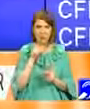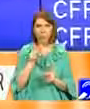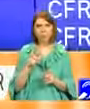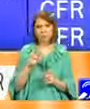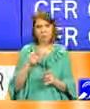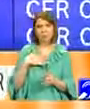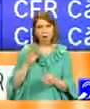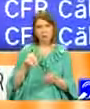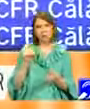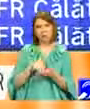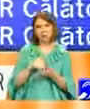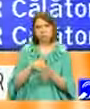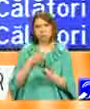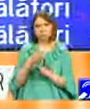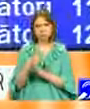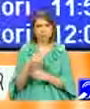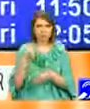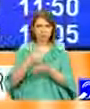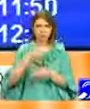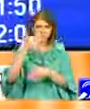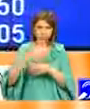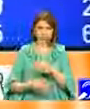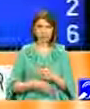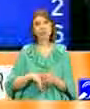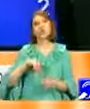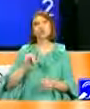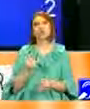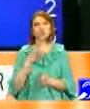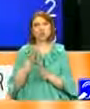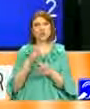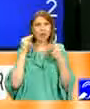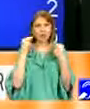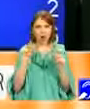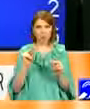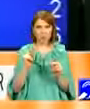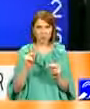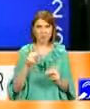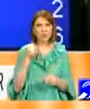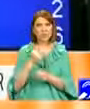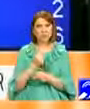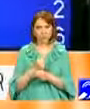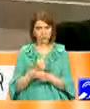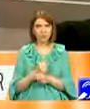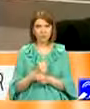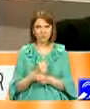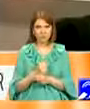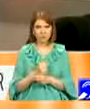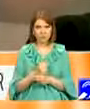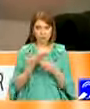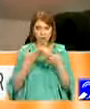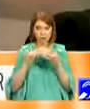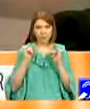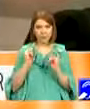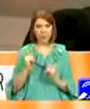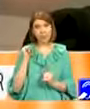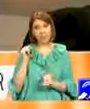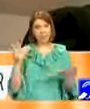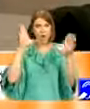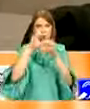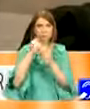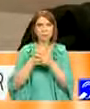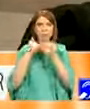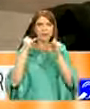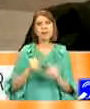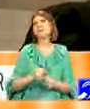aceștia aveau destinație. De asemenea, CFR a anunțat că s-au făcut, începând de azi noapte și până